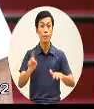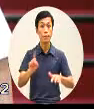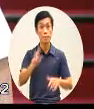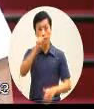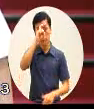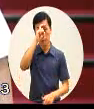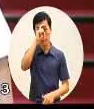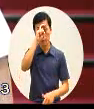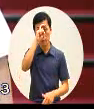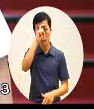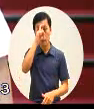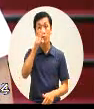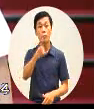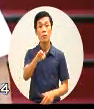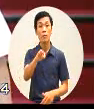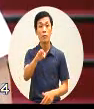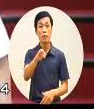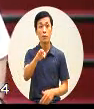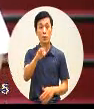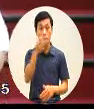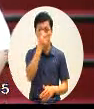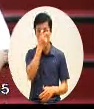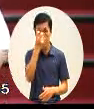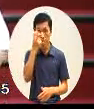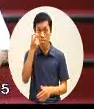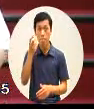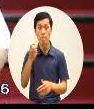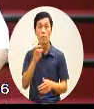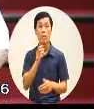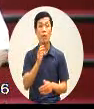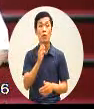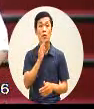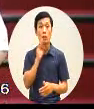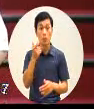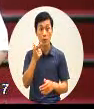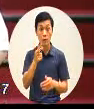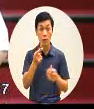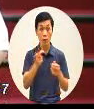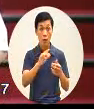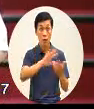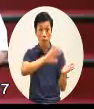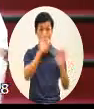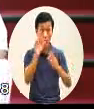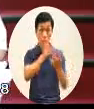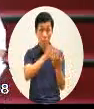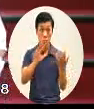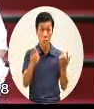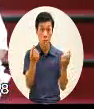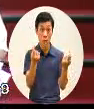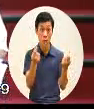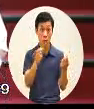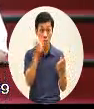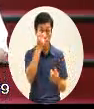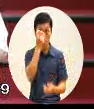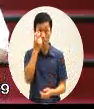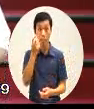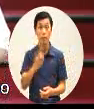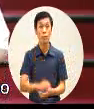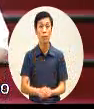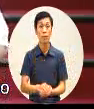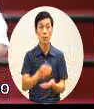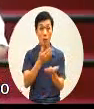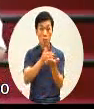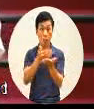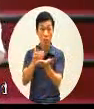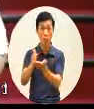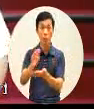说你好好的去追查，看是不是吼有类似相关的啊一些问题了吼，会当去做改管吼。